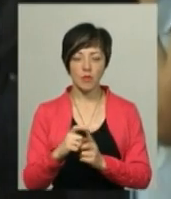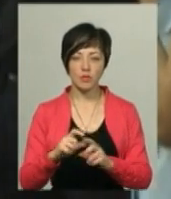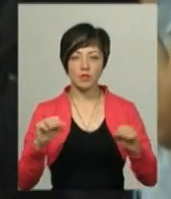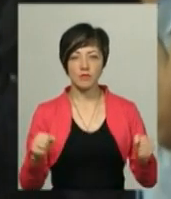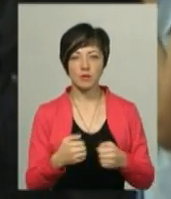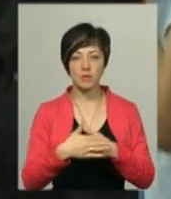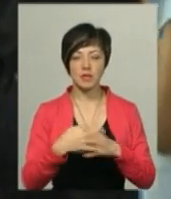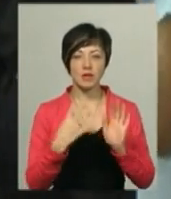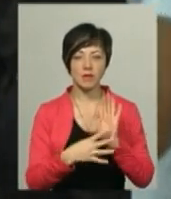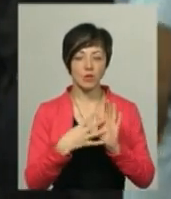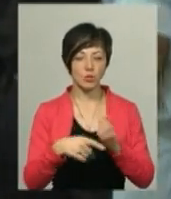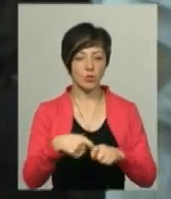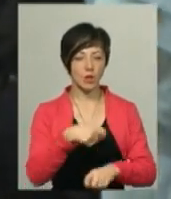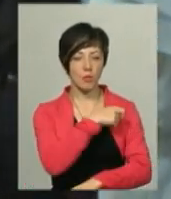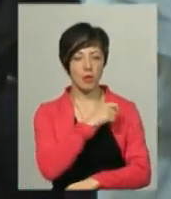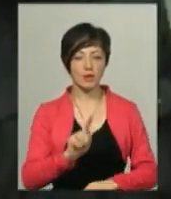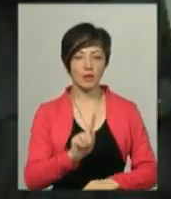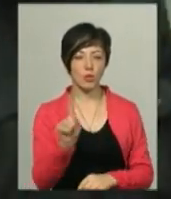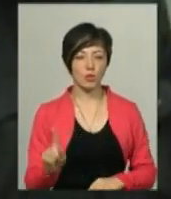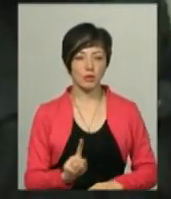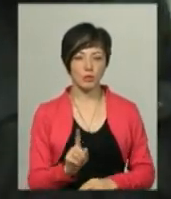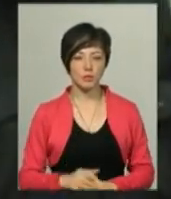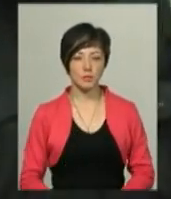зі швидкістю близько 90 км на годину.